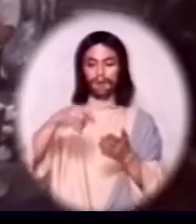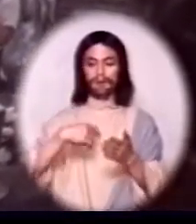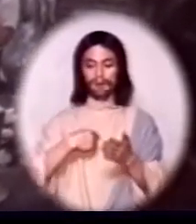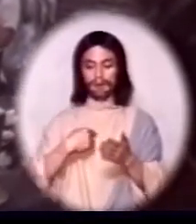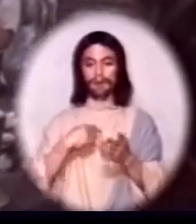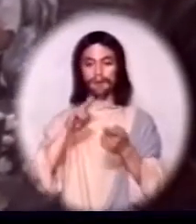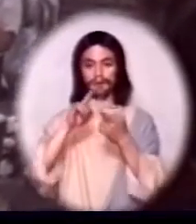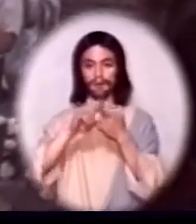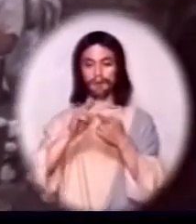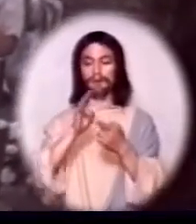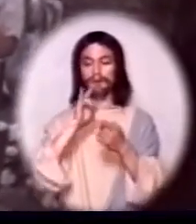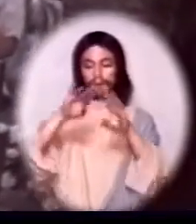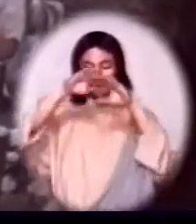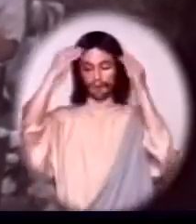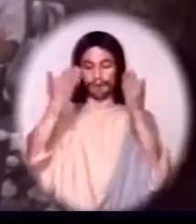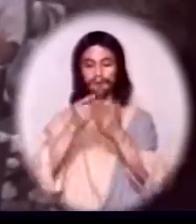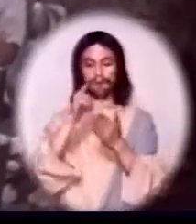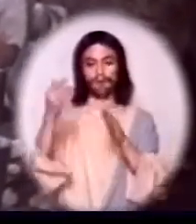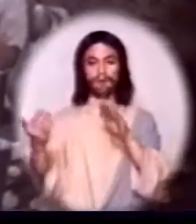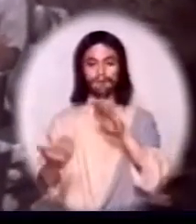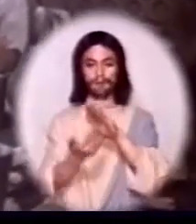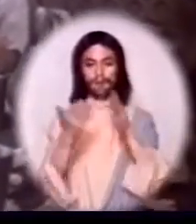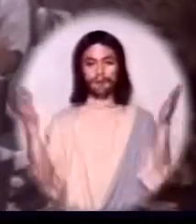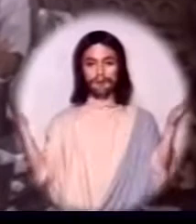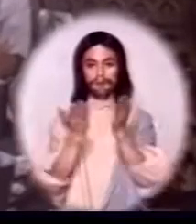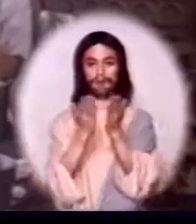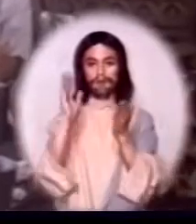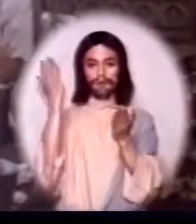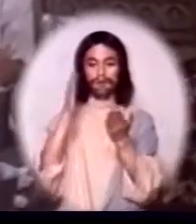그곳에서 인자에 대해서 예언된 모든 것이 실현될 것이다.